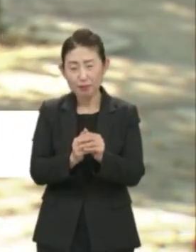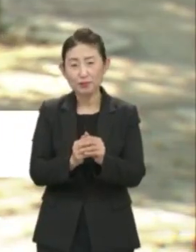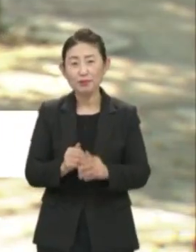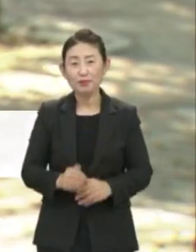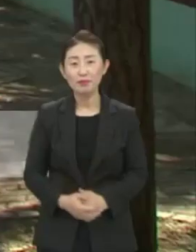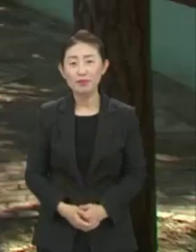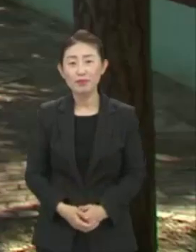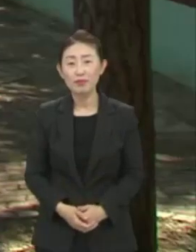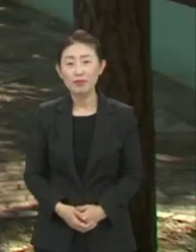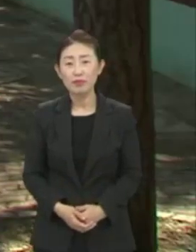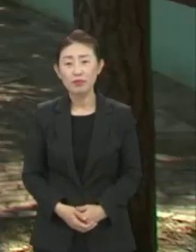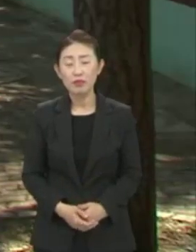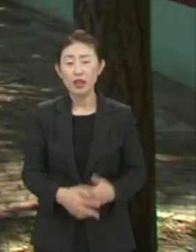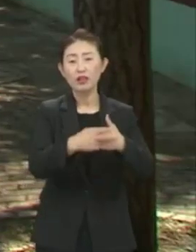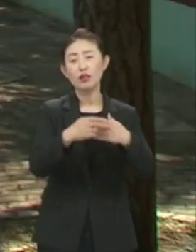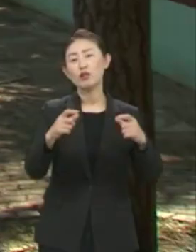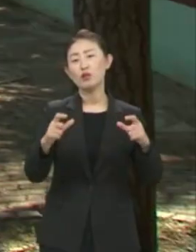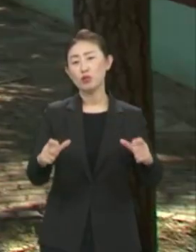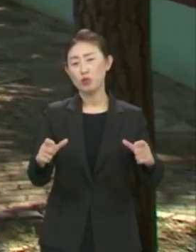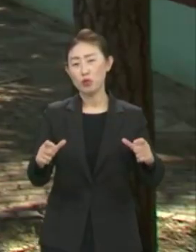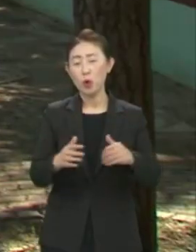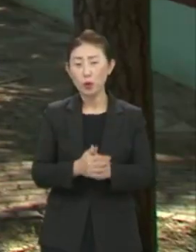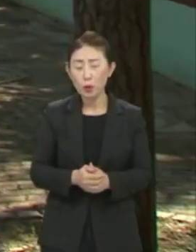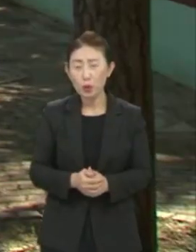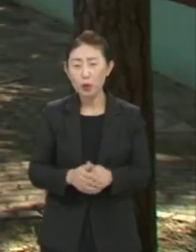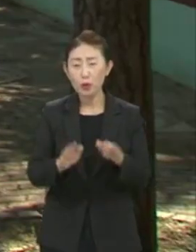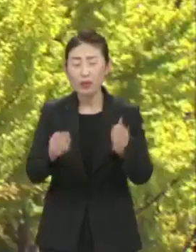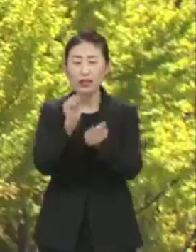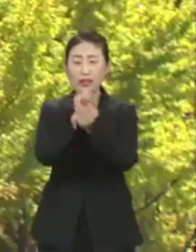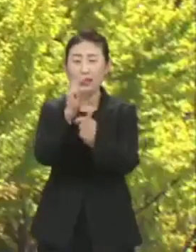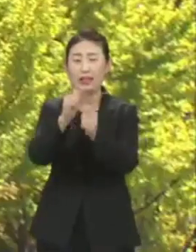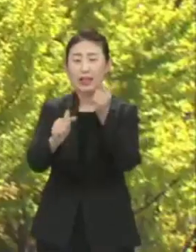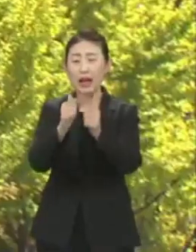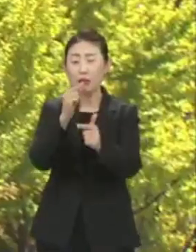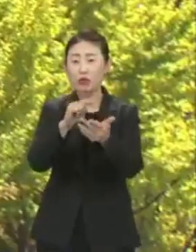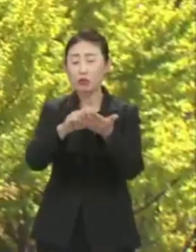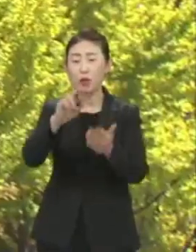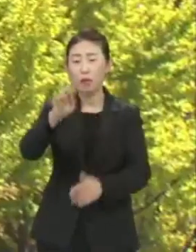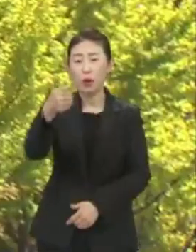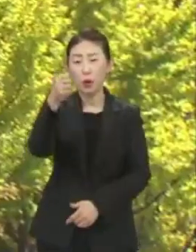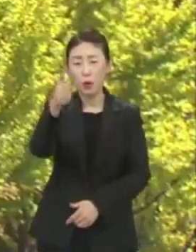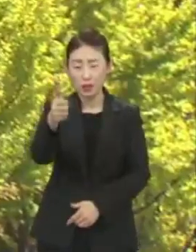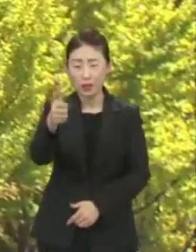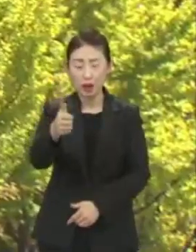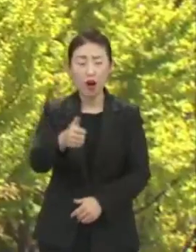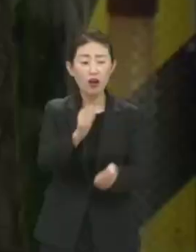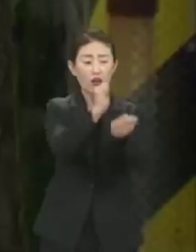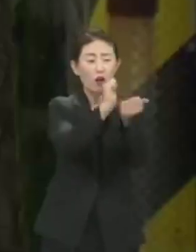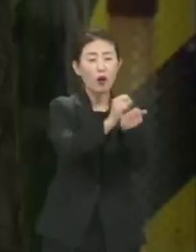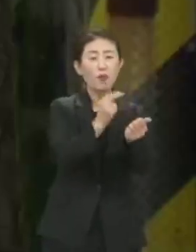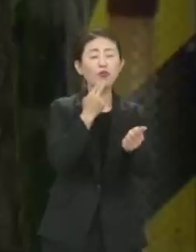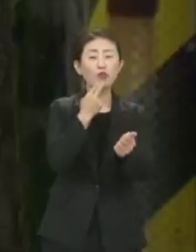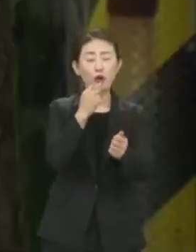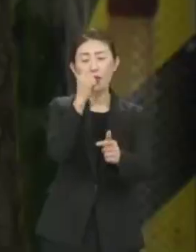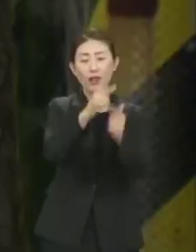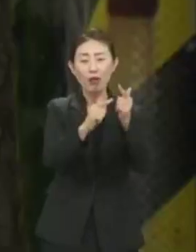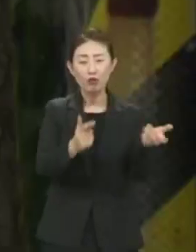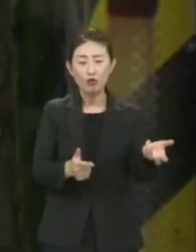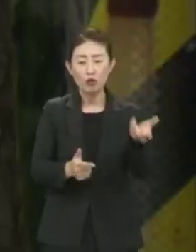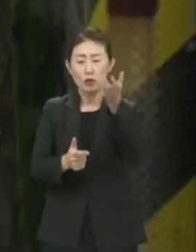있습니다. 대덕구는 또 올해 암나무 150여 그루를 열매가 나지 않는 수나무로 교체하는 등 암나무